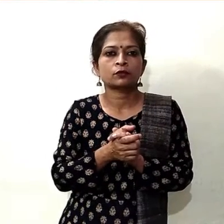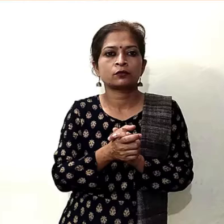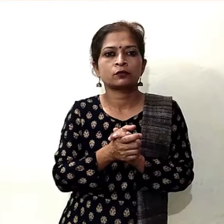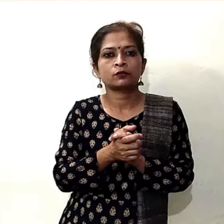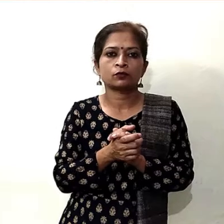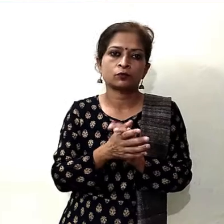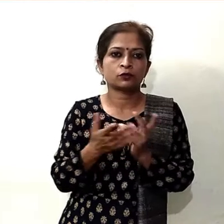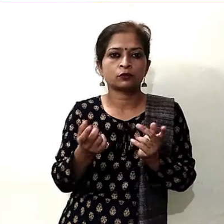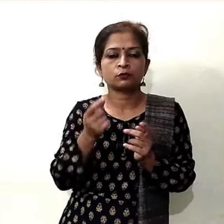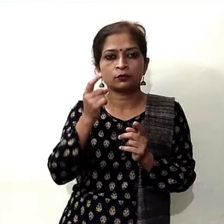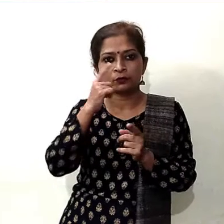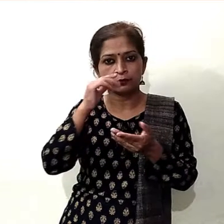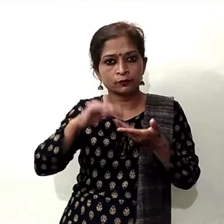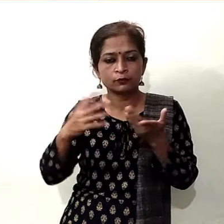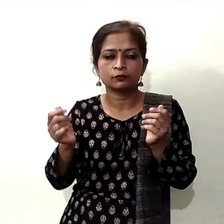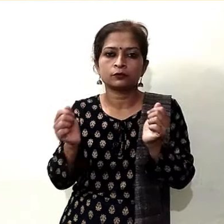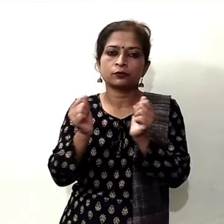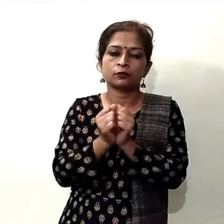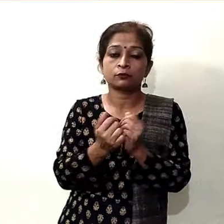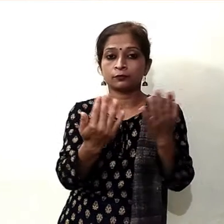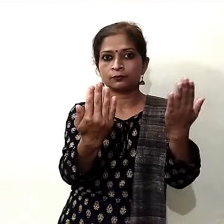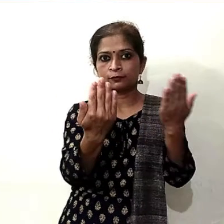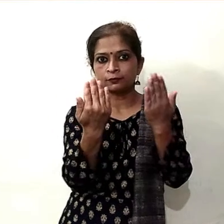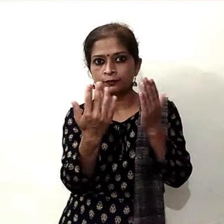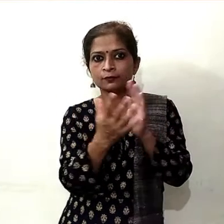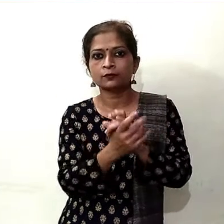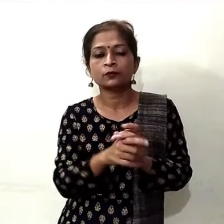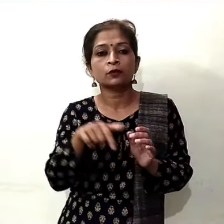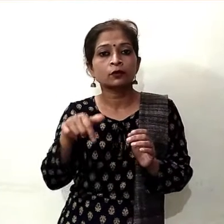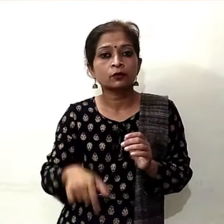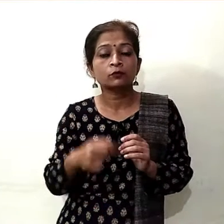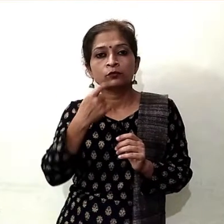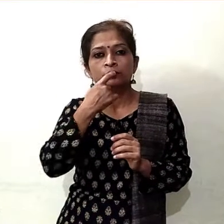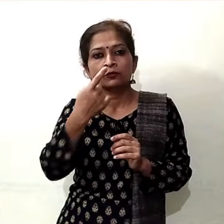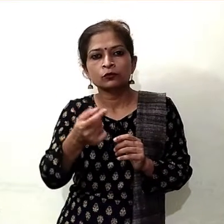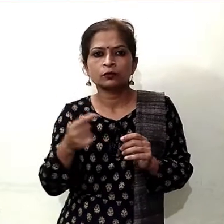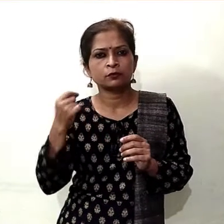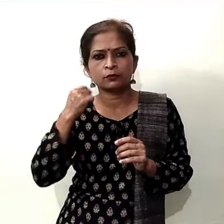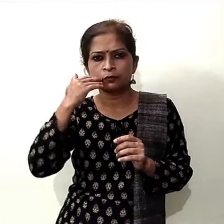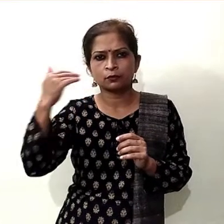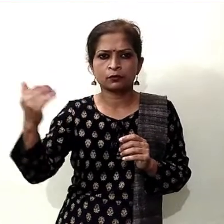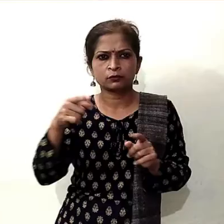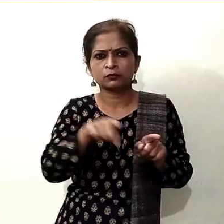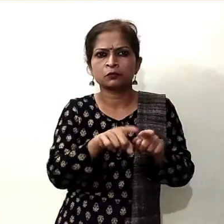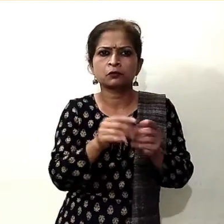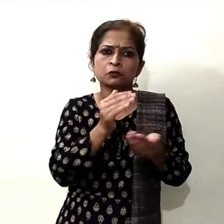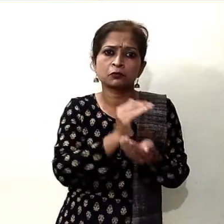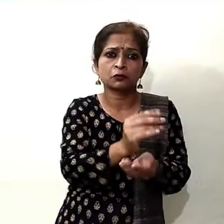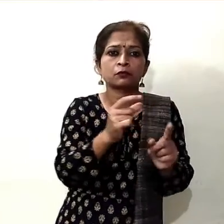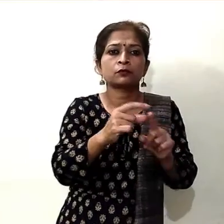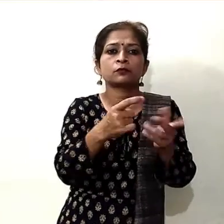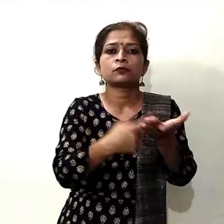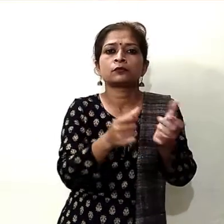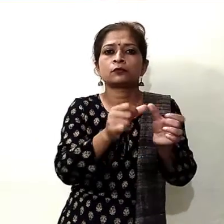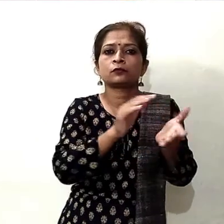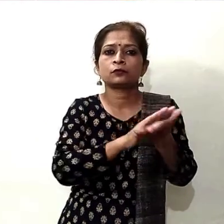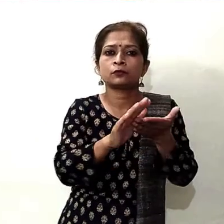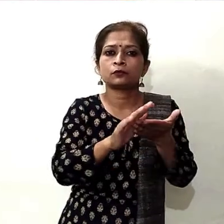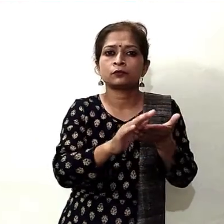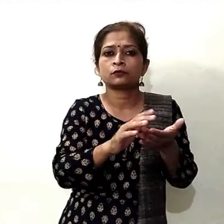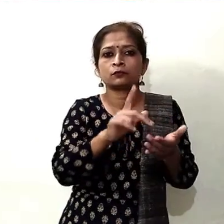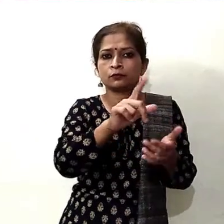हुए। हिरण्याक्ष ने कहा कि मेरे भाई के पास तो प्रहलाद पुत्र है, उसका आगे ले जाएगा, मेरे पास कोई बच्चा